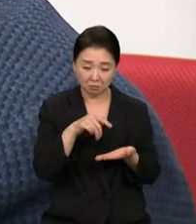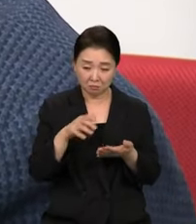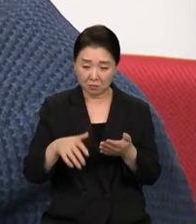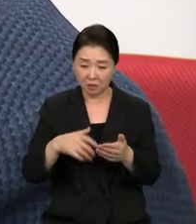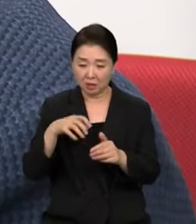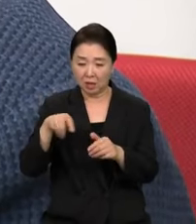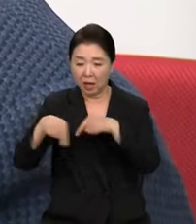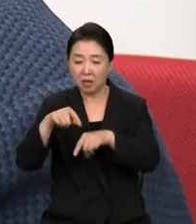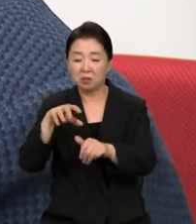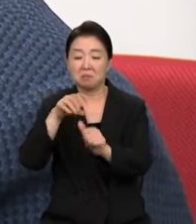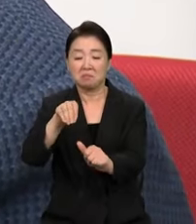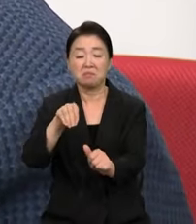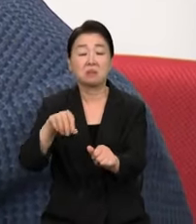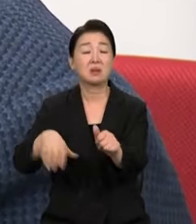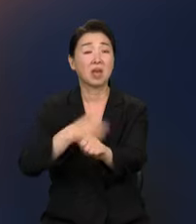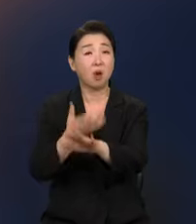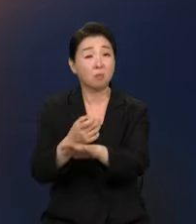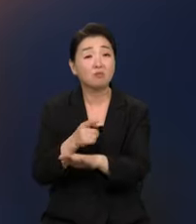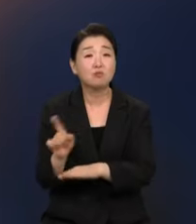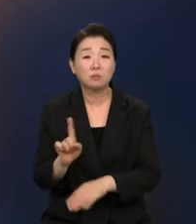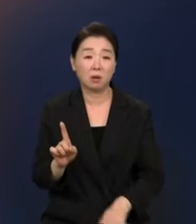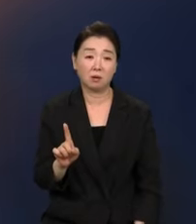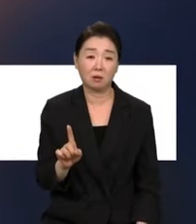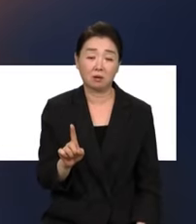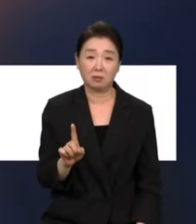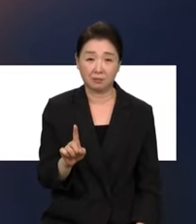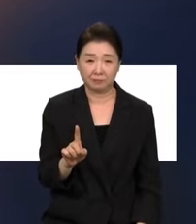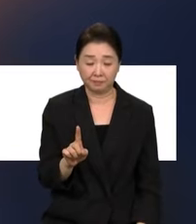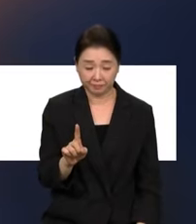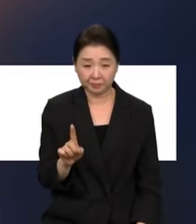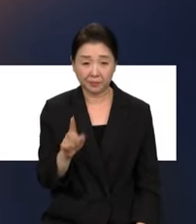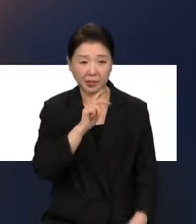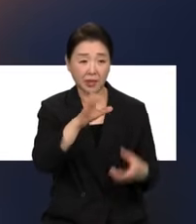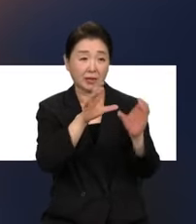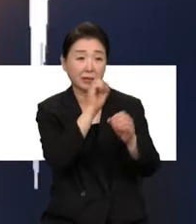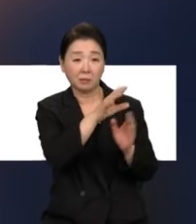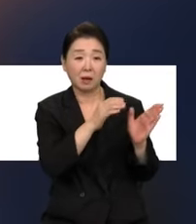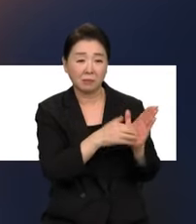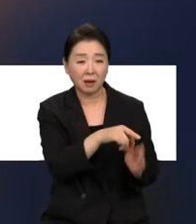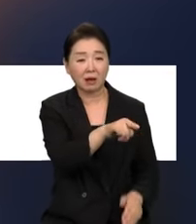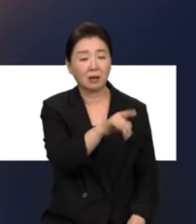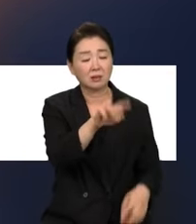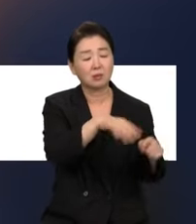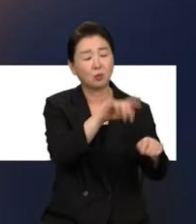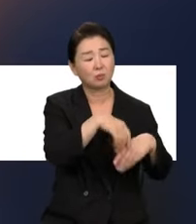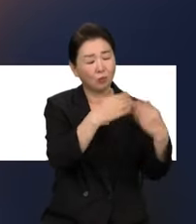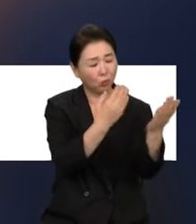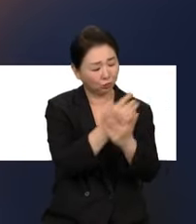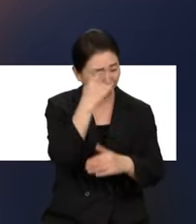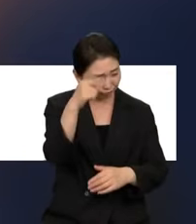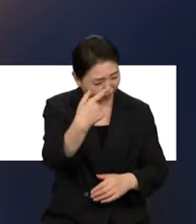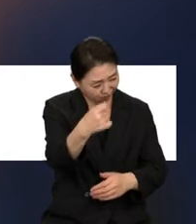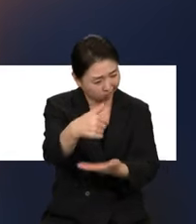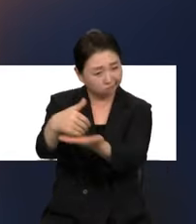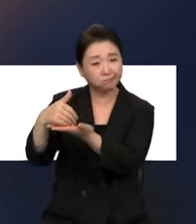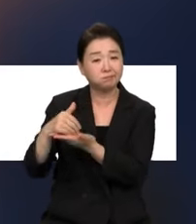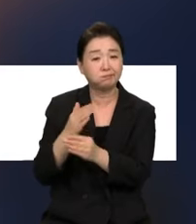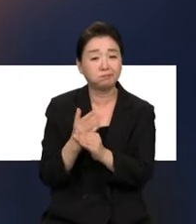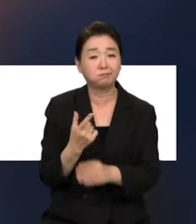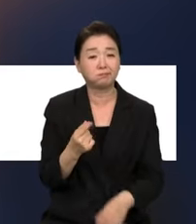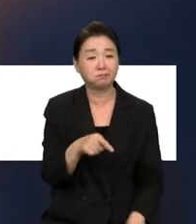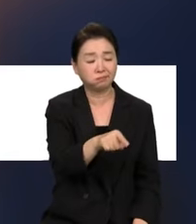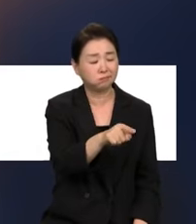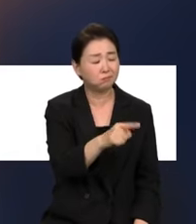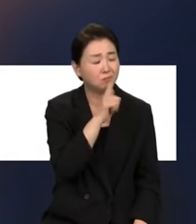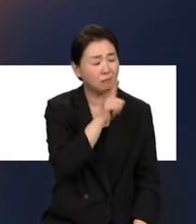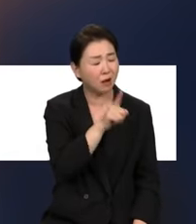향해 이렇게 말하기도 했습니다 야당이 지도부터 모두 집단적으로 실성을 했다 이런 제보가 들어오고 있어요 다